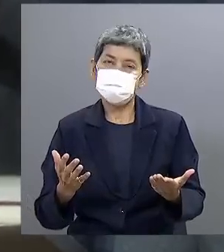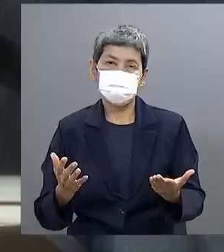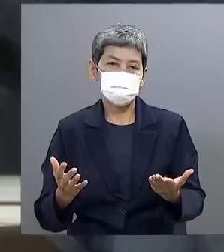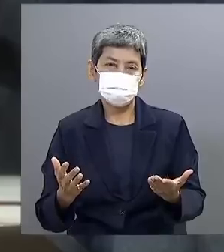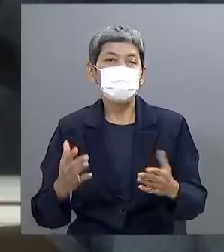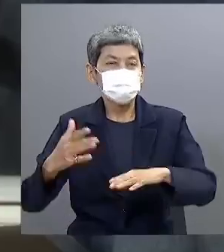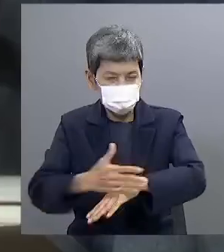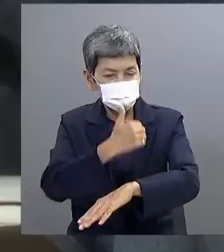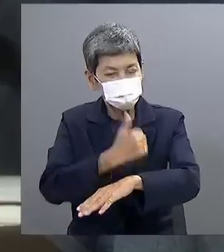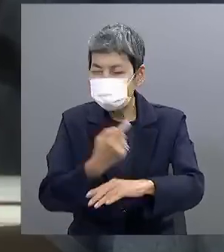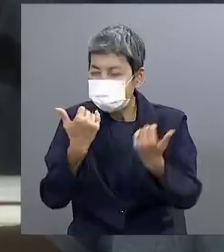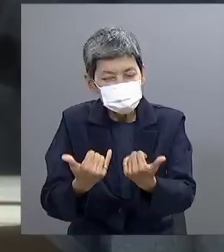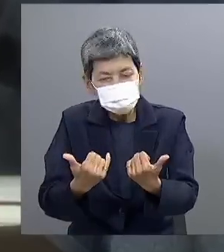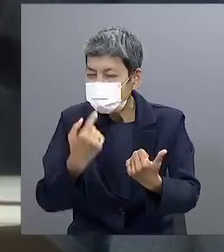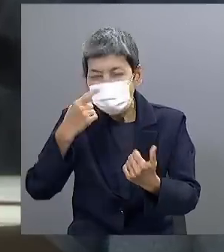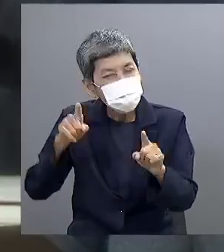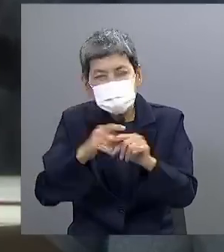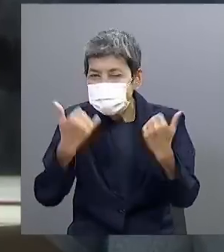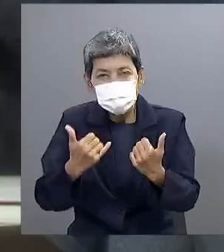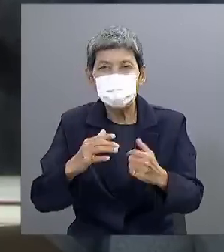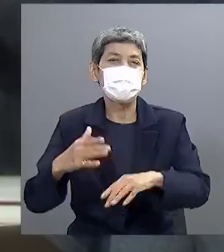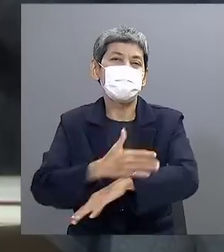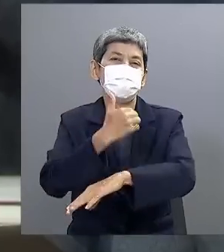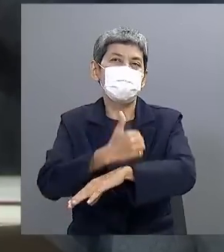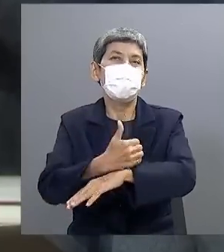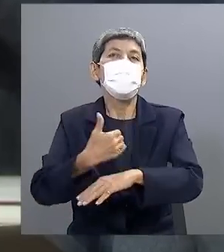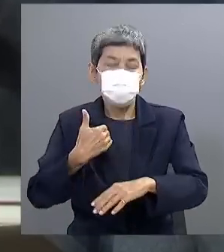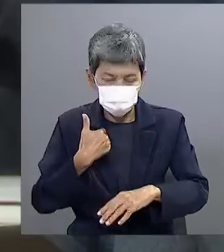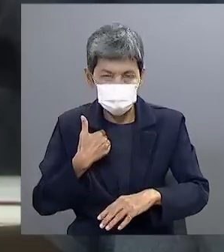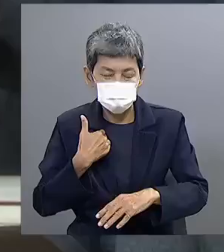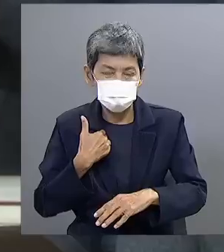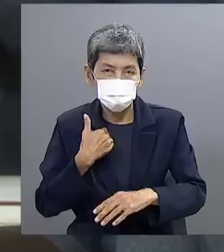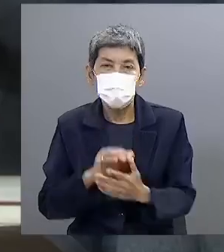บันก็คือมีส.ส.